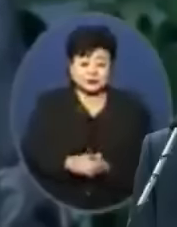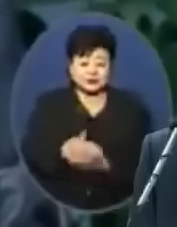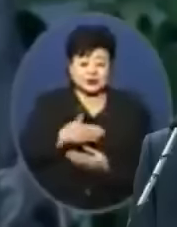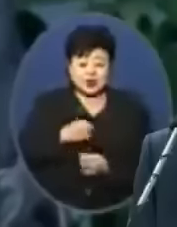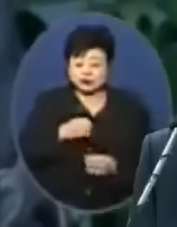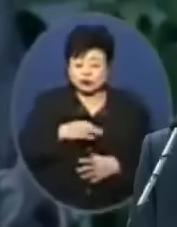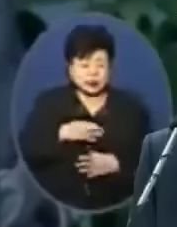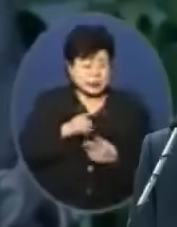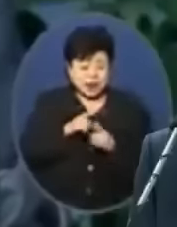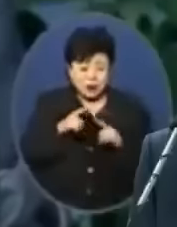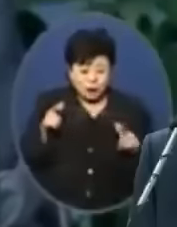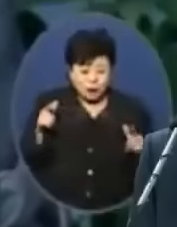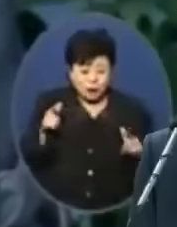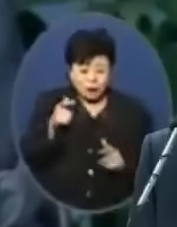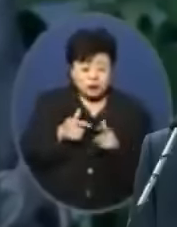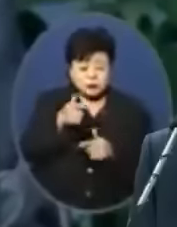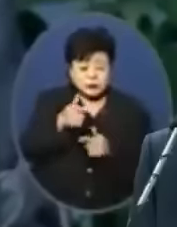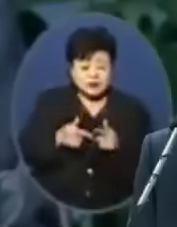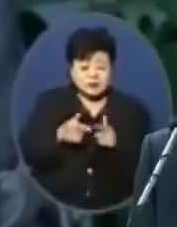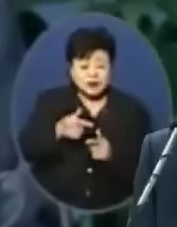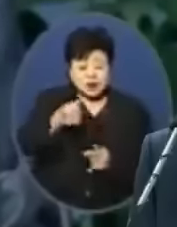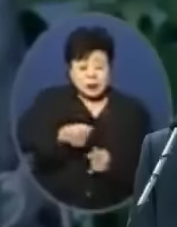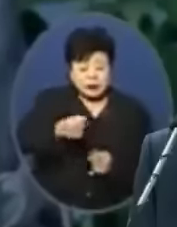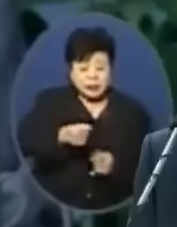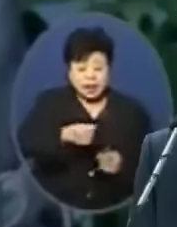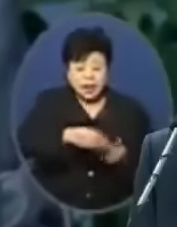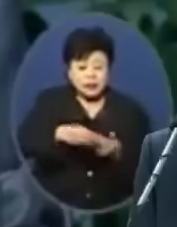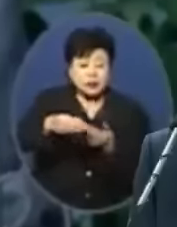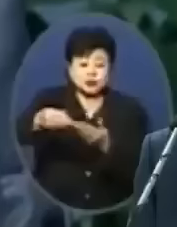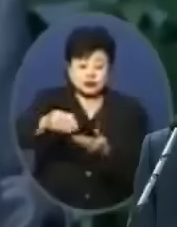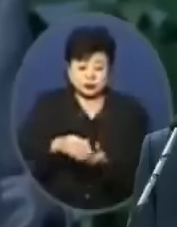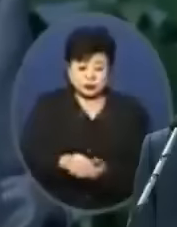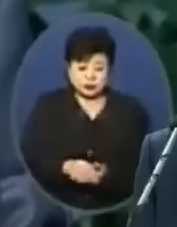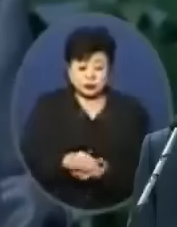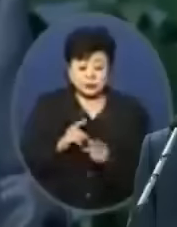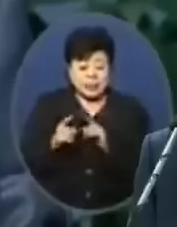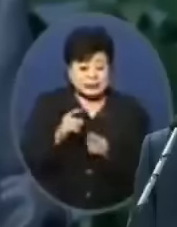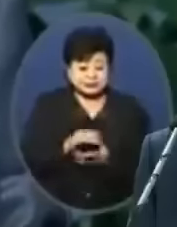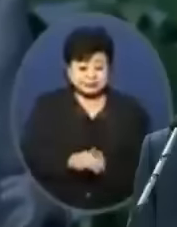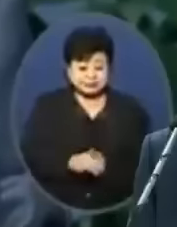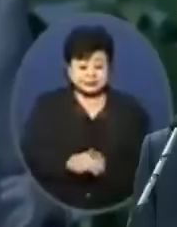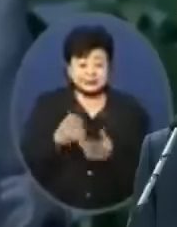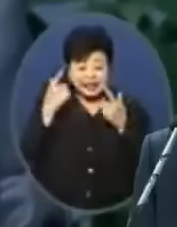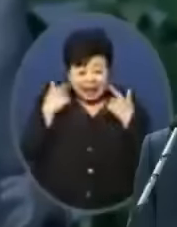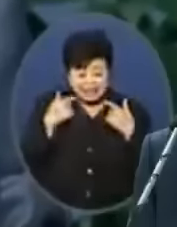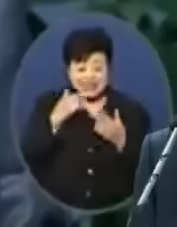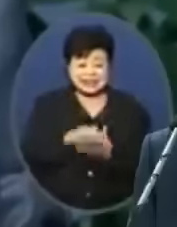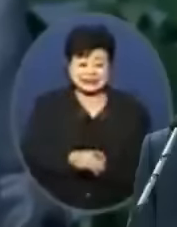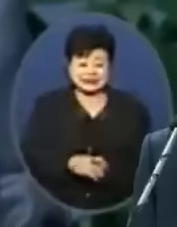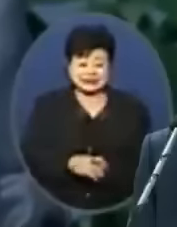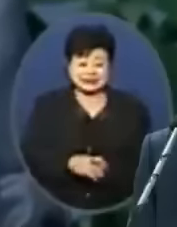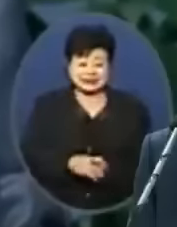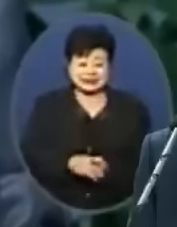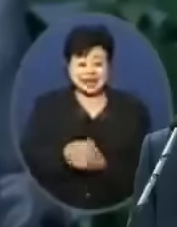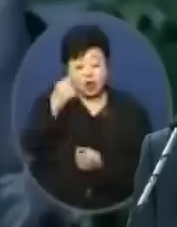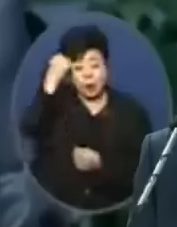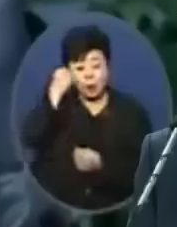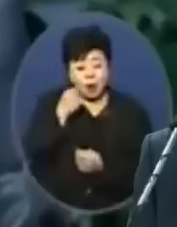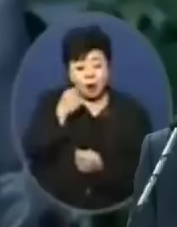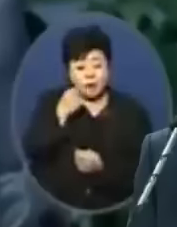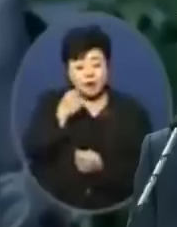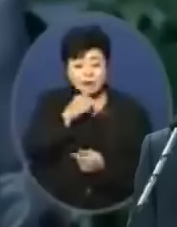내가 두려워하지 않은 것은 지팡이와 막대기가 나를 안위하신다. 저는 이 말씀을 항상